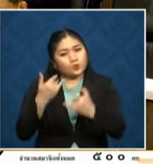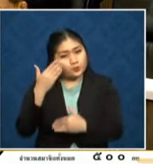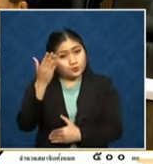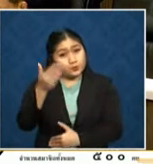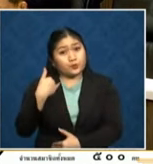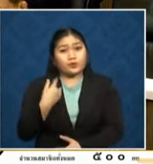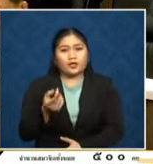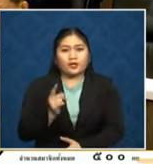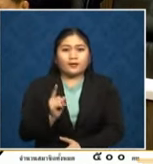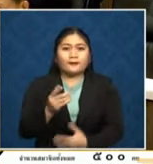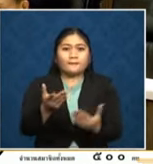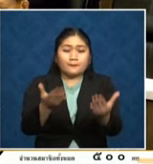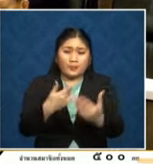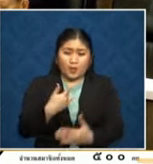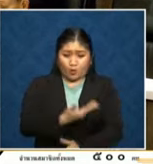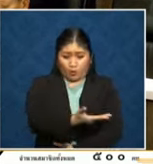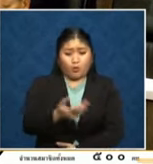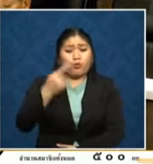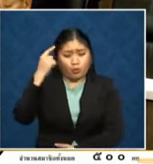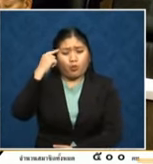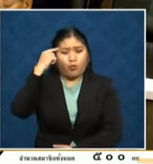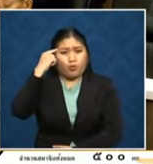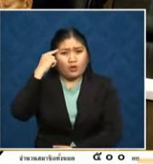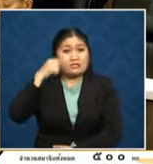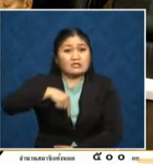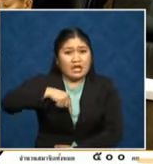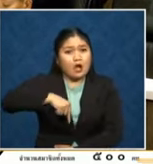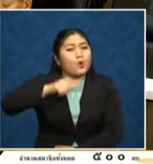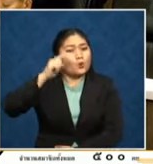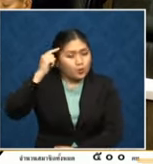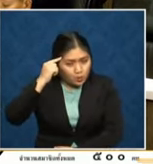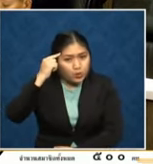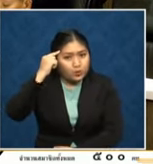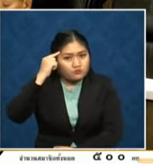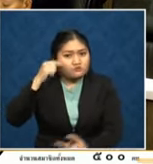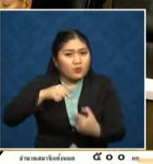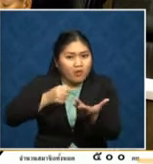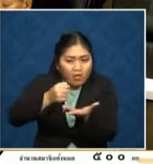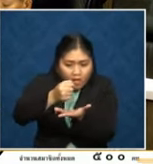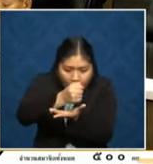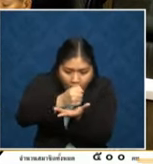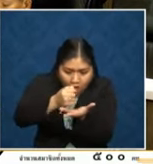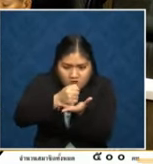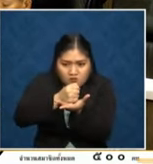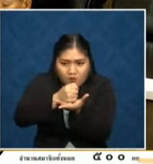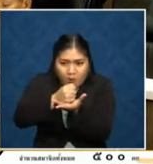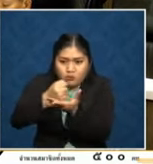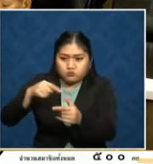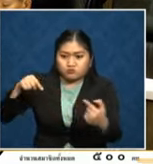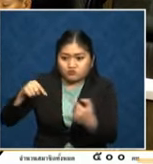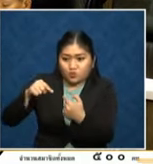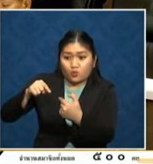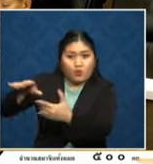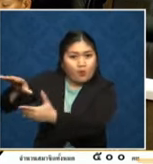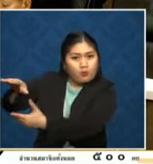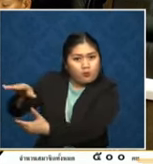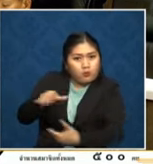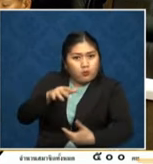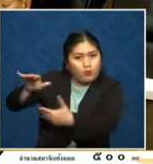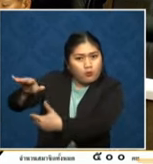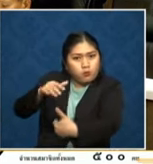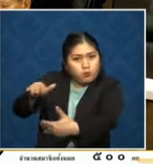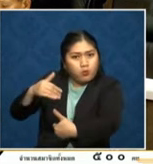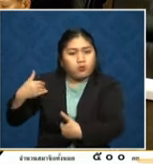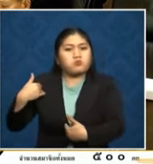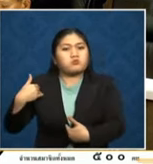เดือหลายท่านก็ทราบในที่นี้ก็ทราบมียาเสพติดลำเลียงขึ้นมาจากฝั่งแม่น้ำโขง